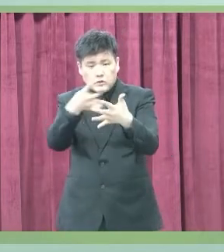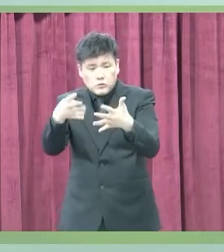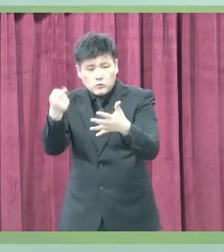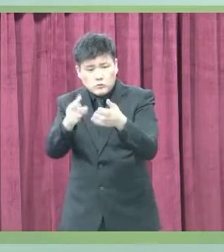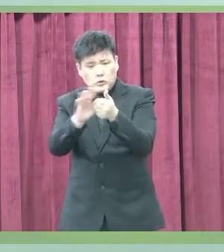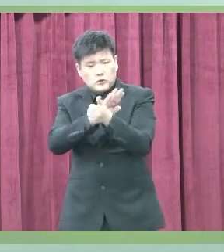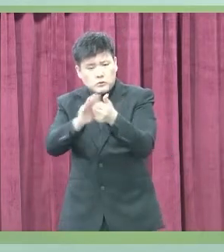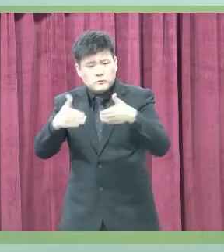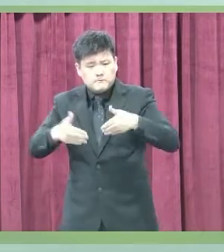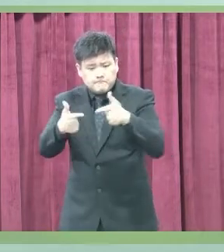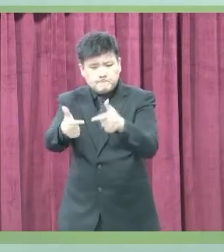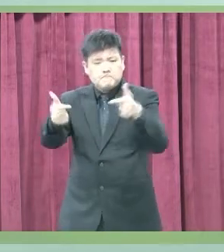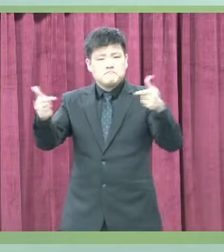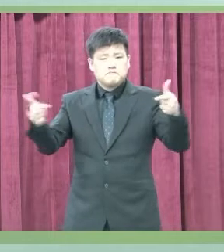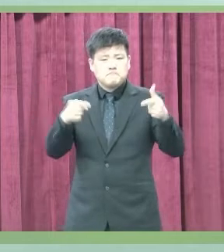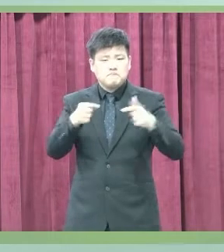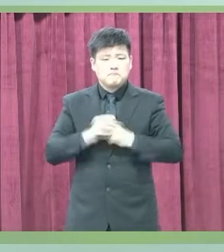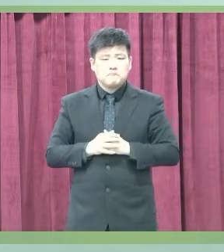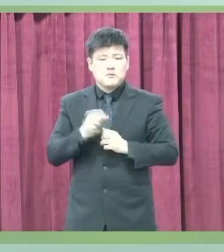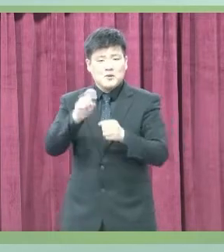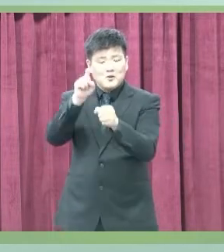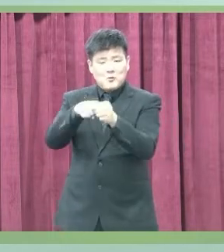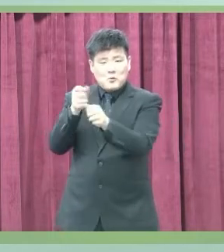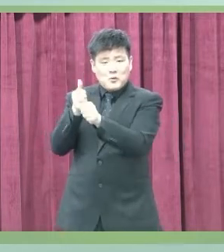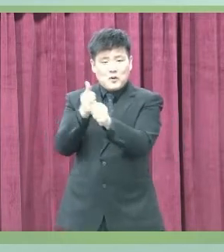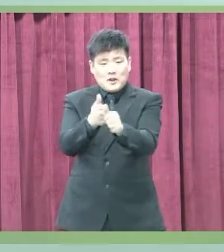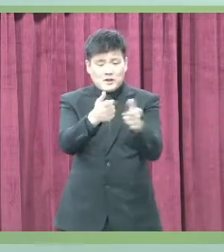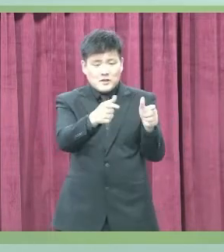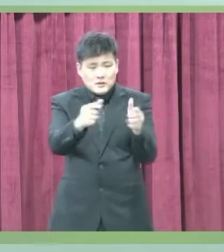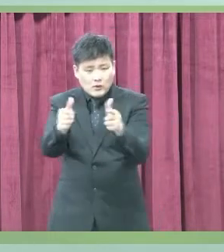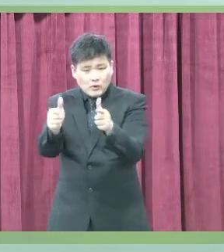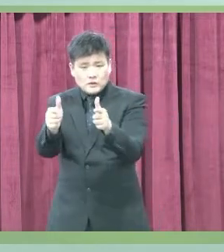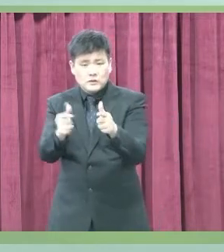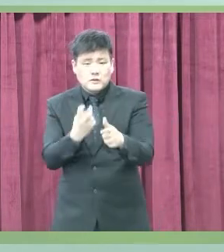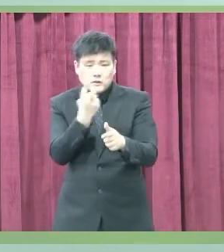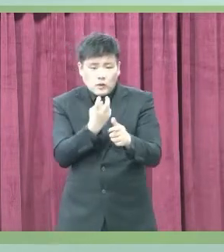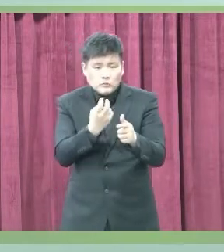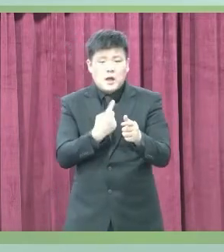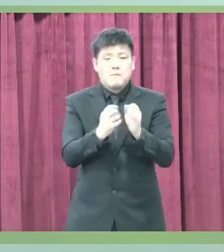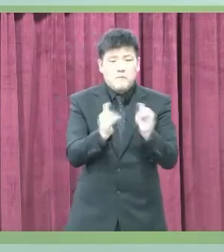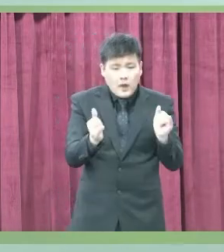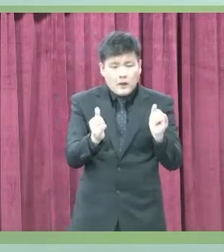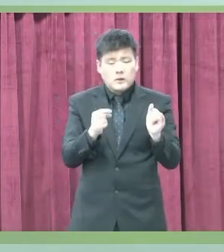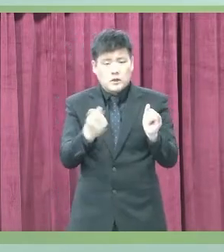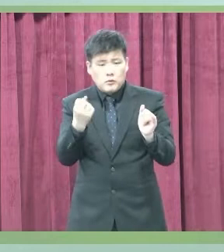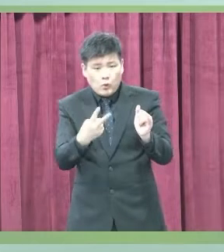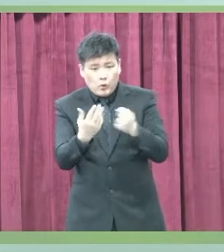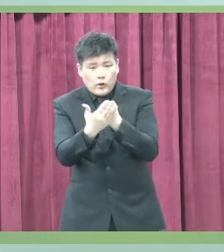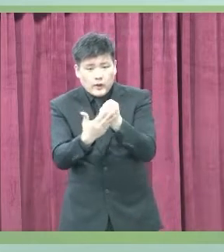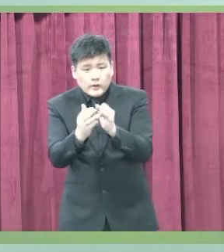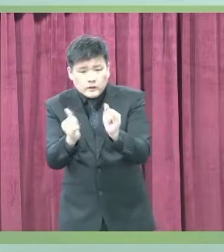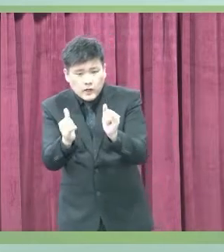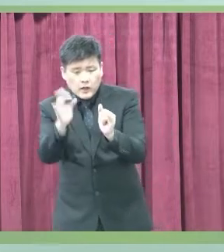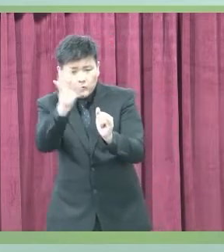서비스가 이루어지고 확대돼야 되고 이러한 목표에 따른 여러 가지 수검률, 사후관리율, 서비스 제공률, 수혜자 비율